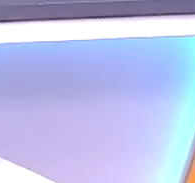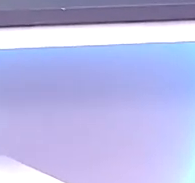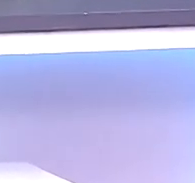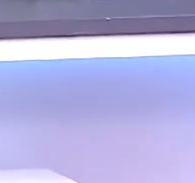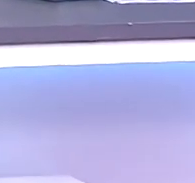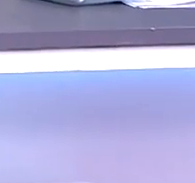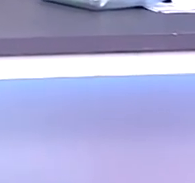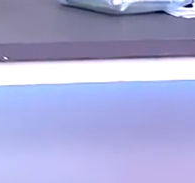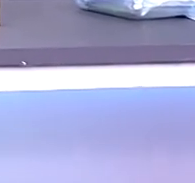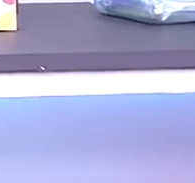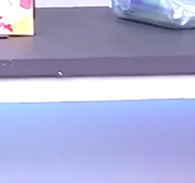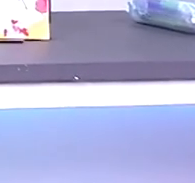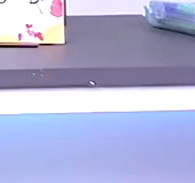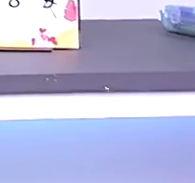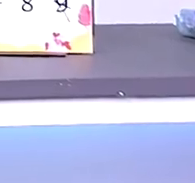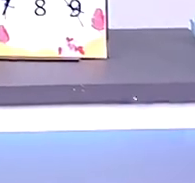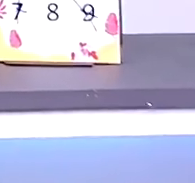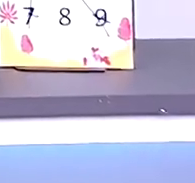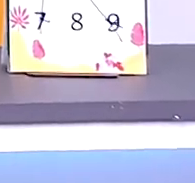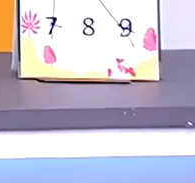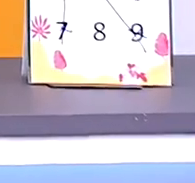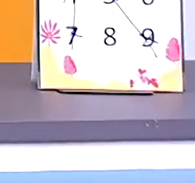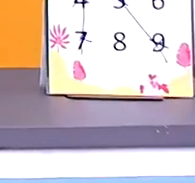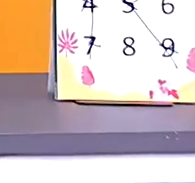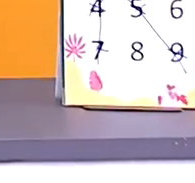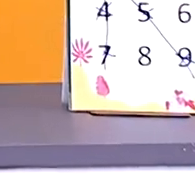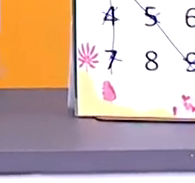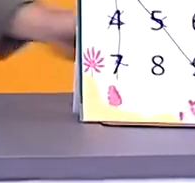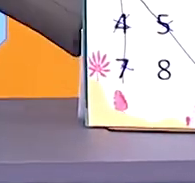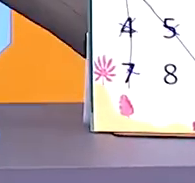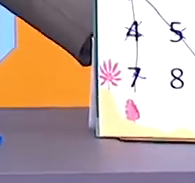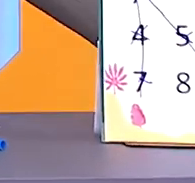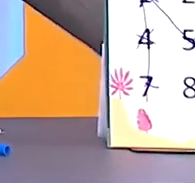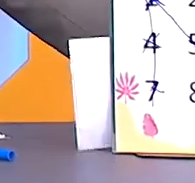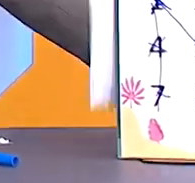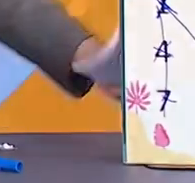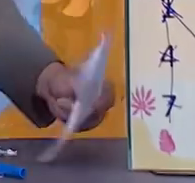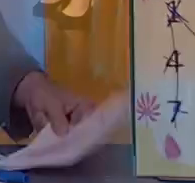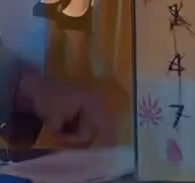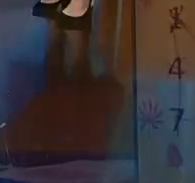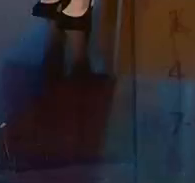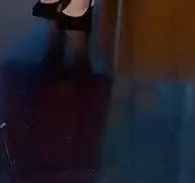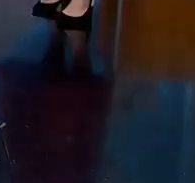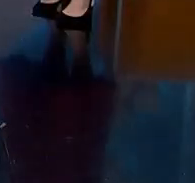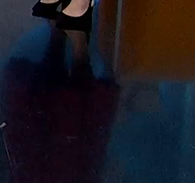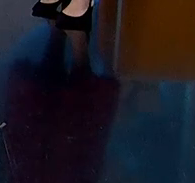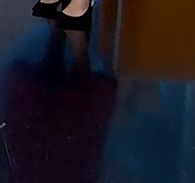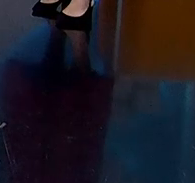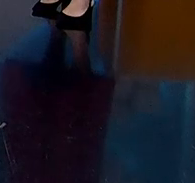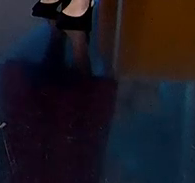hamil tugas saya mengajarkan tugas dengan